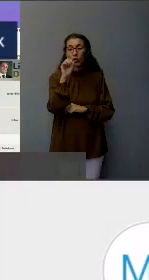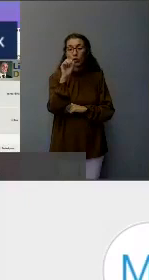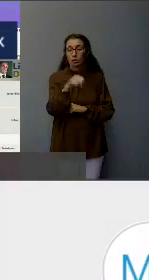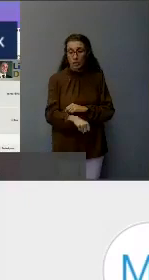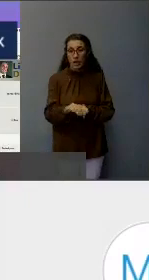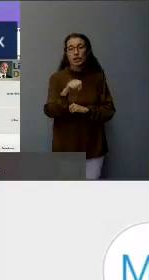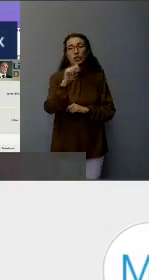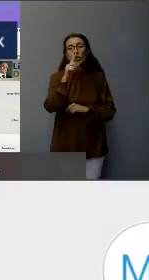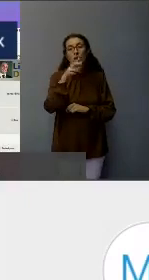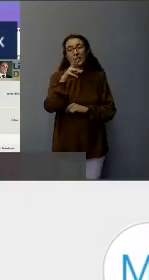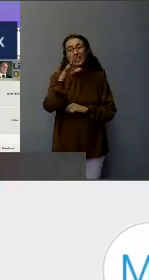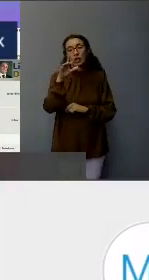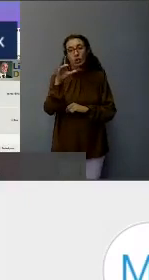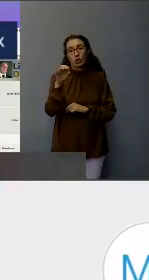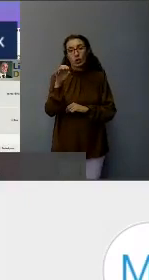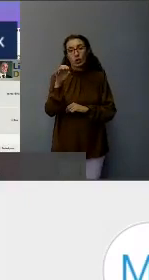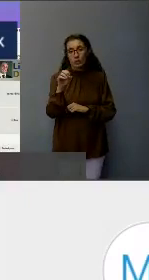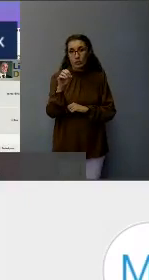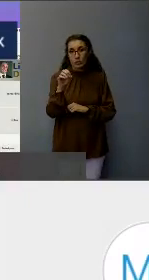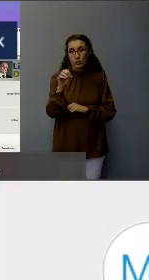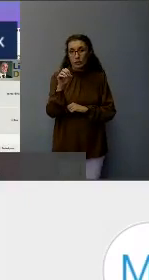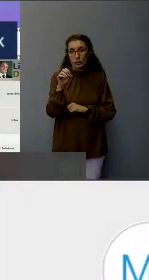consigliere grillo